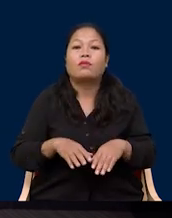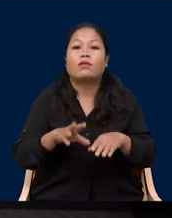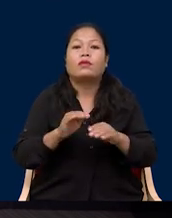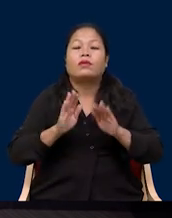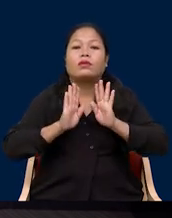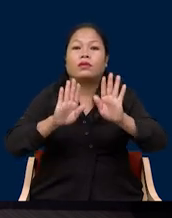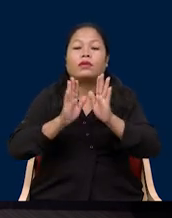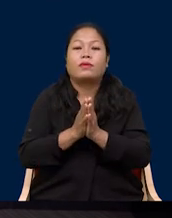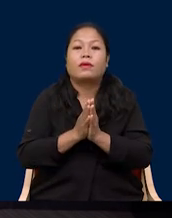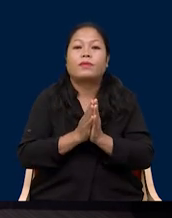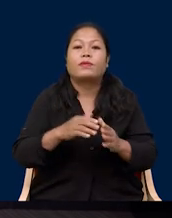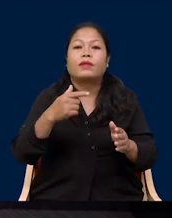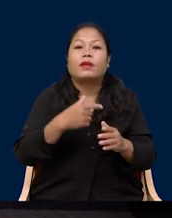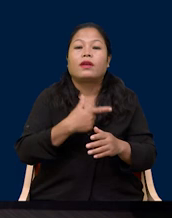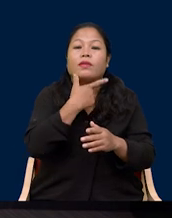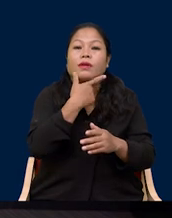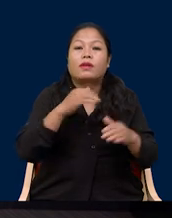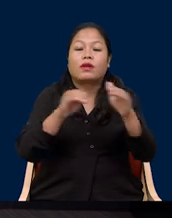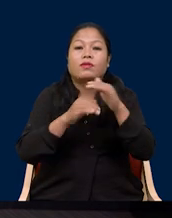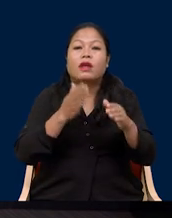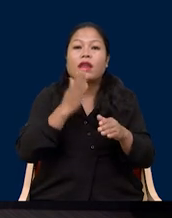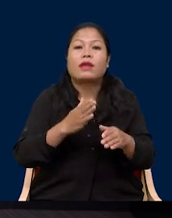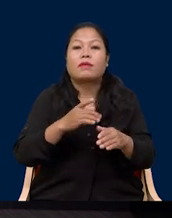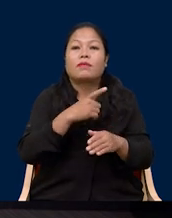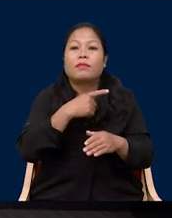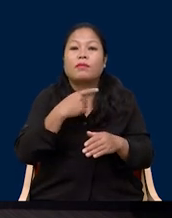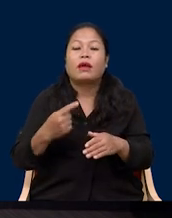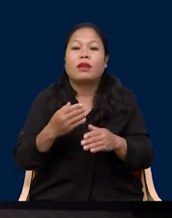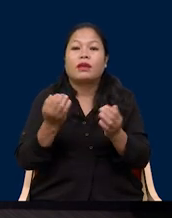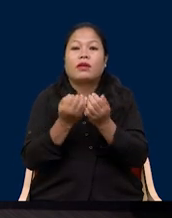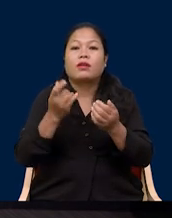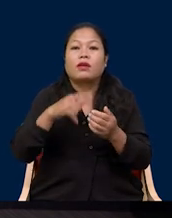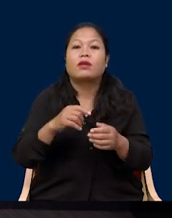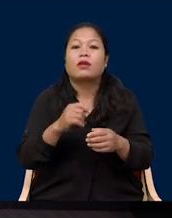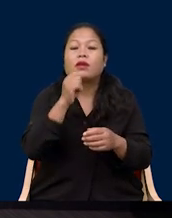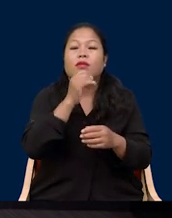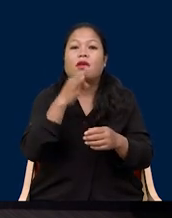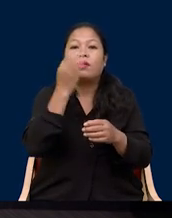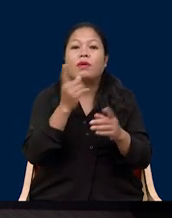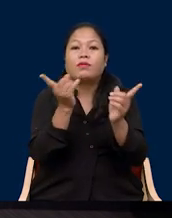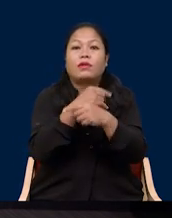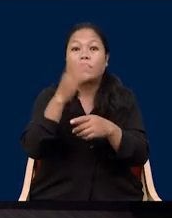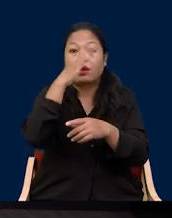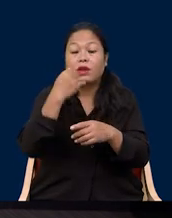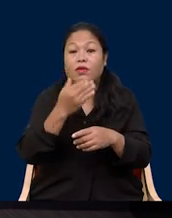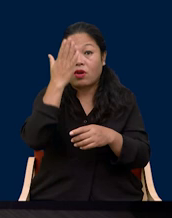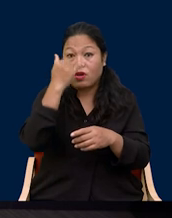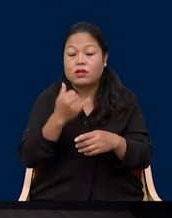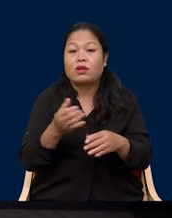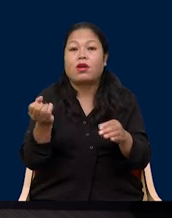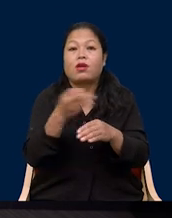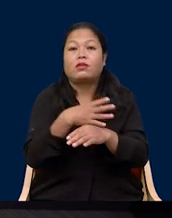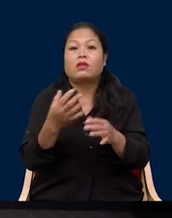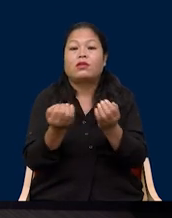हामी कृतज्ञ छौँ. ब्रिटिस काउन्सिल नेपालले गरेको यो कार्यक्रमले हामी सबैलाई जलवायु परिवर्तन के हो, यसले हामीलाई